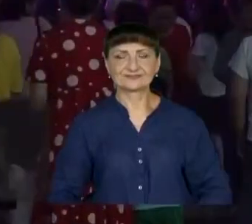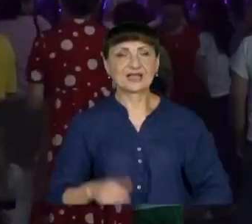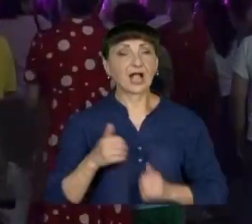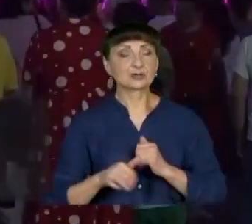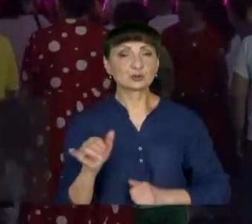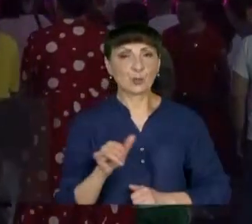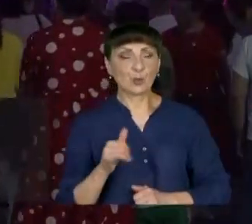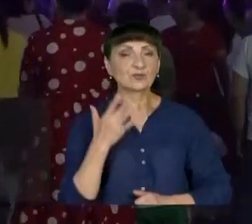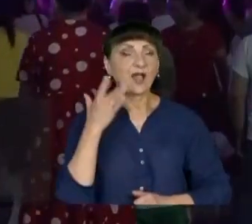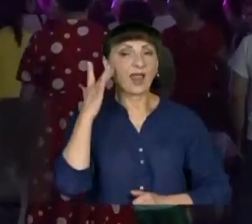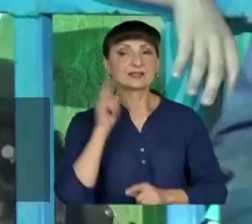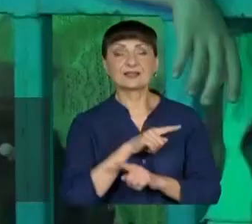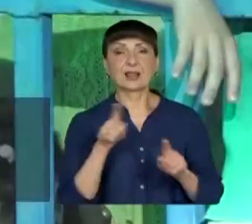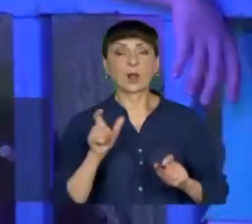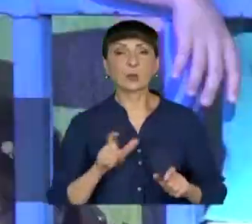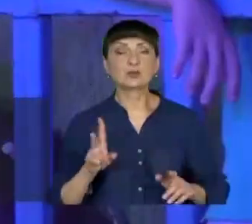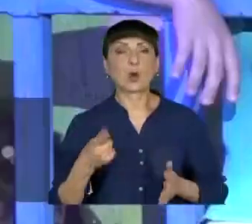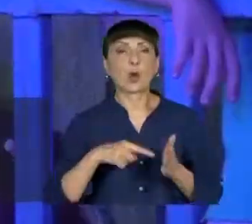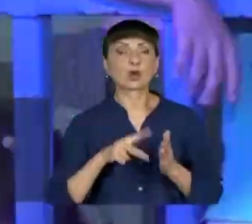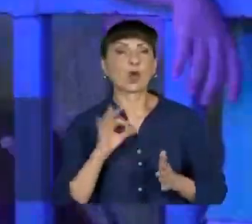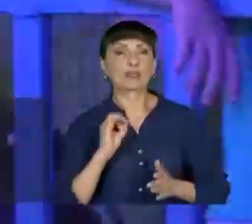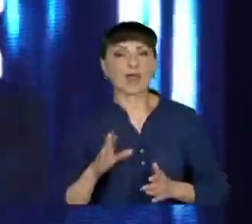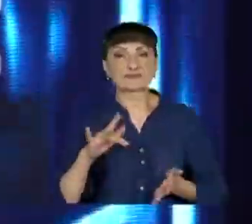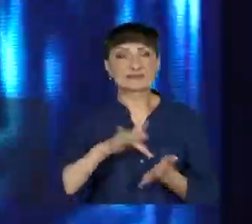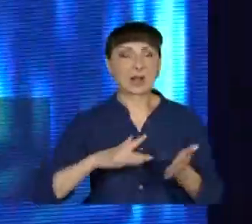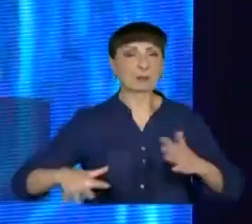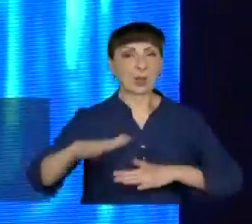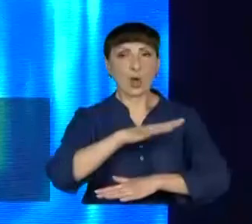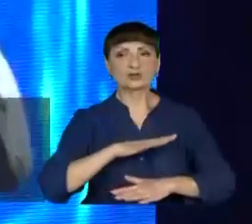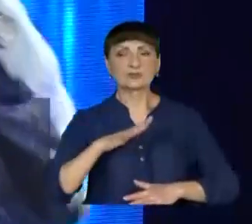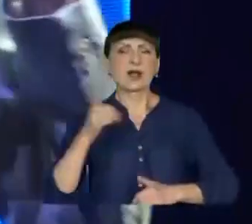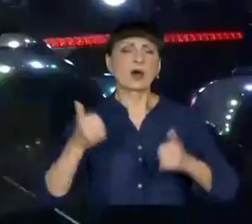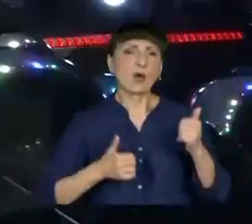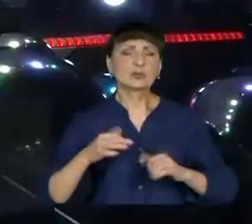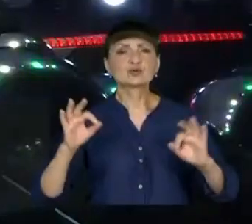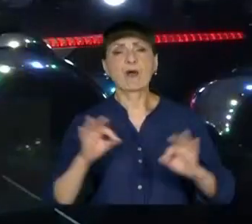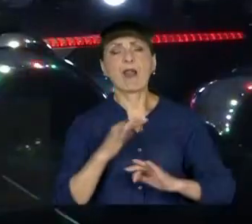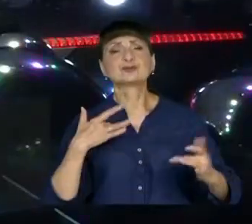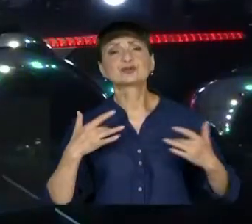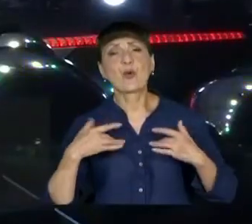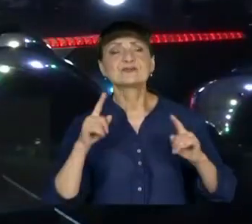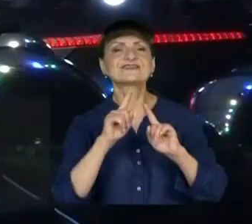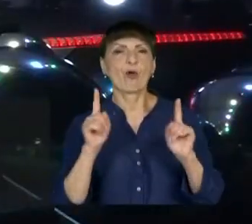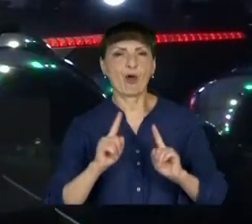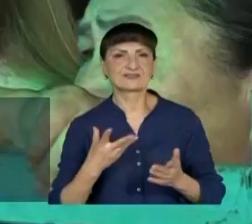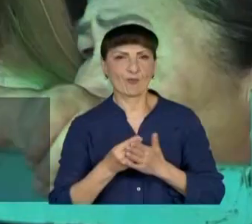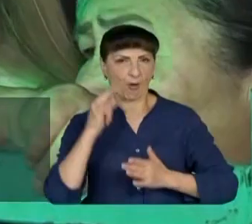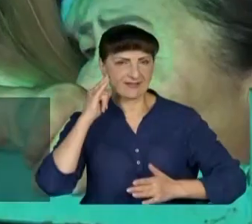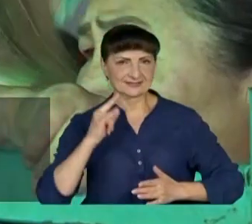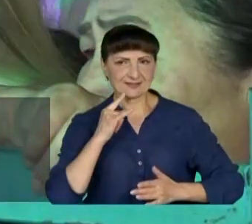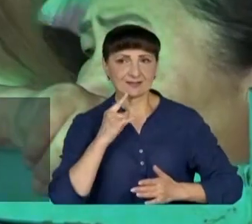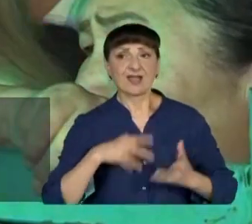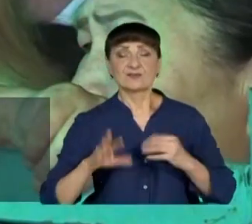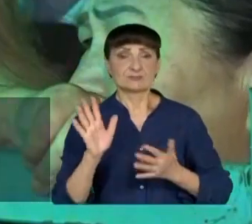Каждую субботу лета для жителей и гостей Кунаева на центральной площади проходили розыгрыши и музыкальные шоу звезд отечественной эстрады. И все